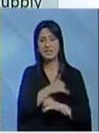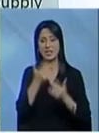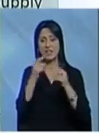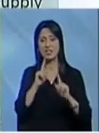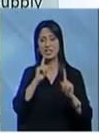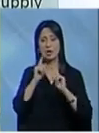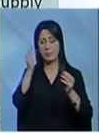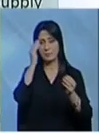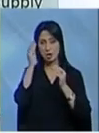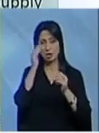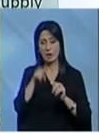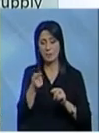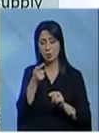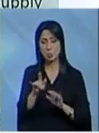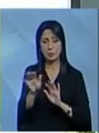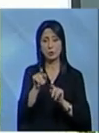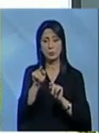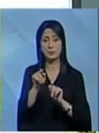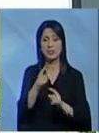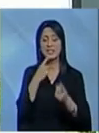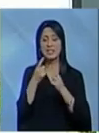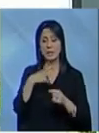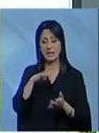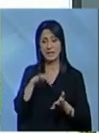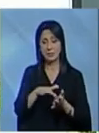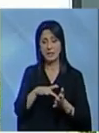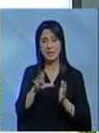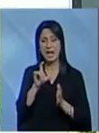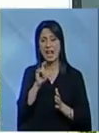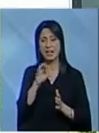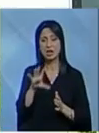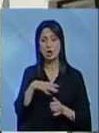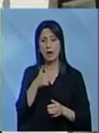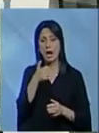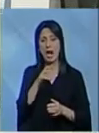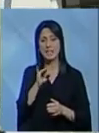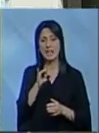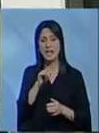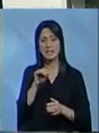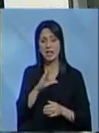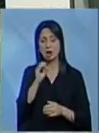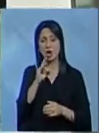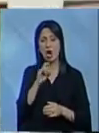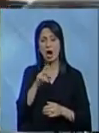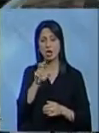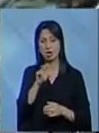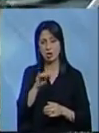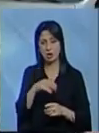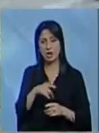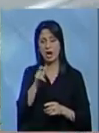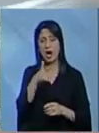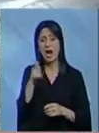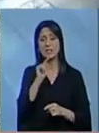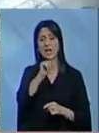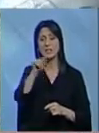დღევანდელ სხდომაზე მსჯელობენ, რომელიც ამ წუთებში მიმდინარეობს. საუბარია თბილისი ენერჯის, ყოფილი ყაზრანსგაზ თბილისის, სოკარ ჯორჯია გაზის, საქორ გაზის,